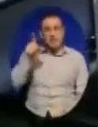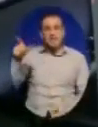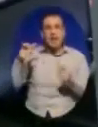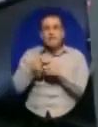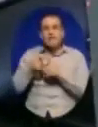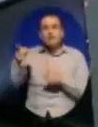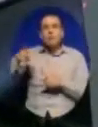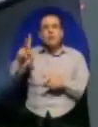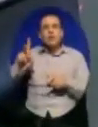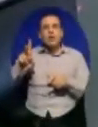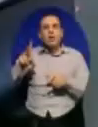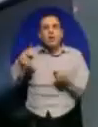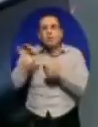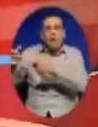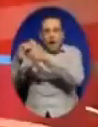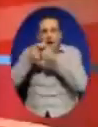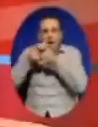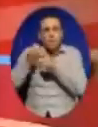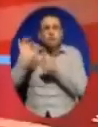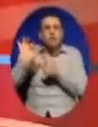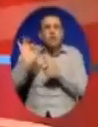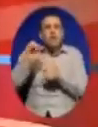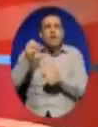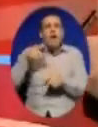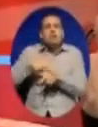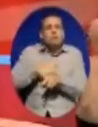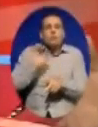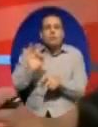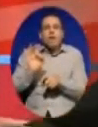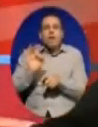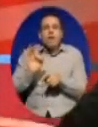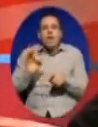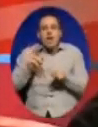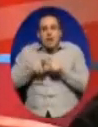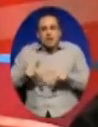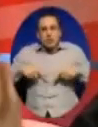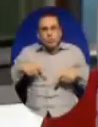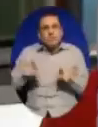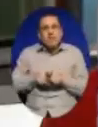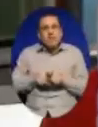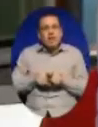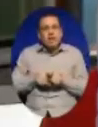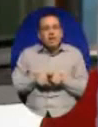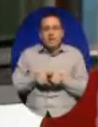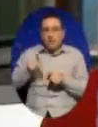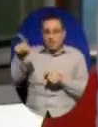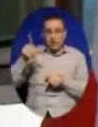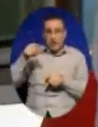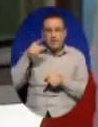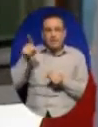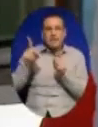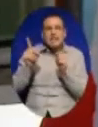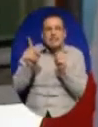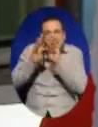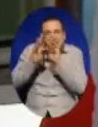עסקות בהישרדות וביצירתיות, ולכן זה משהו שבעצם מתחיל לזרום בגנטיקה. למעשה אתה מתמצת את המהות